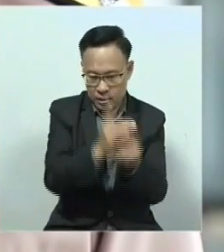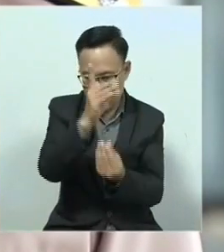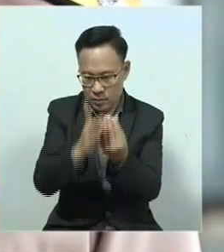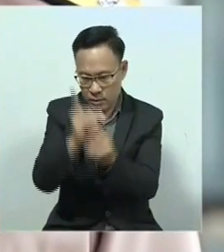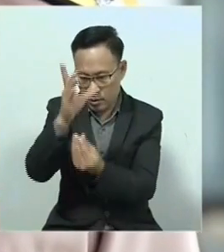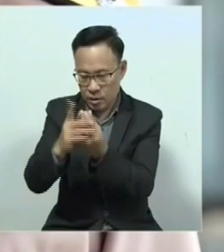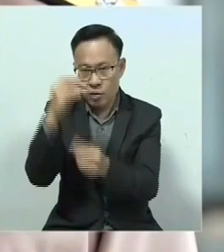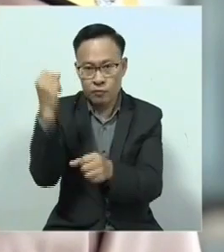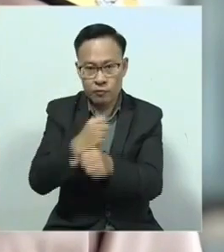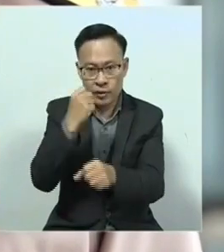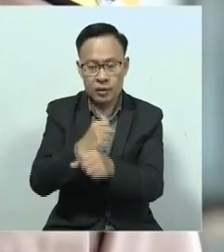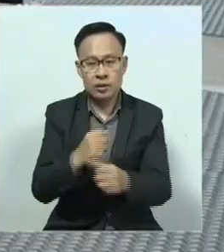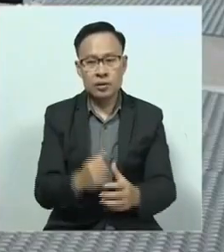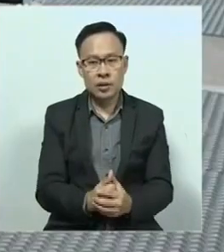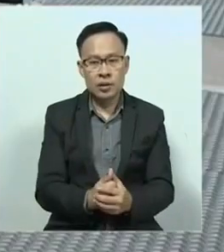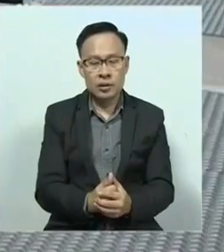สัปดาห์ละครั้งแล้วซ้อมเสร็จก็จะ